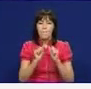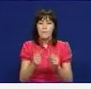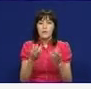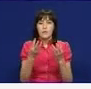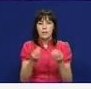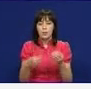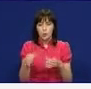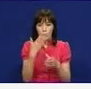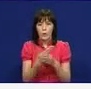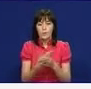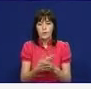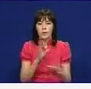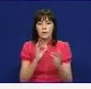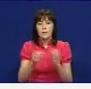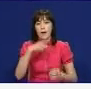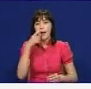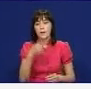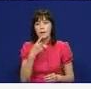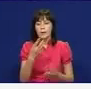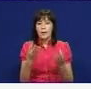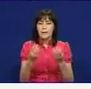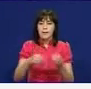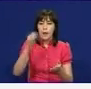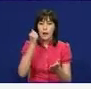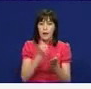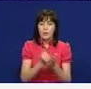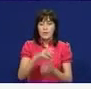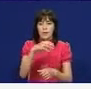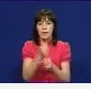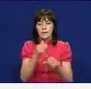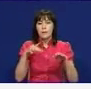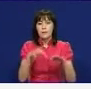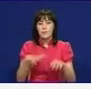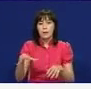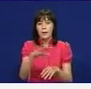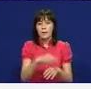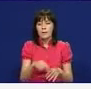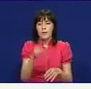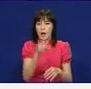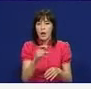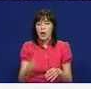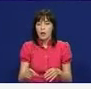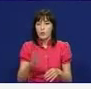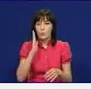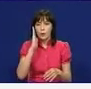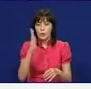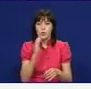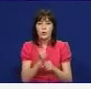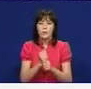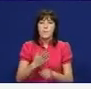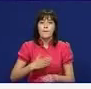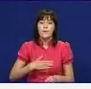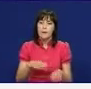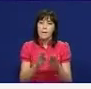толық қолдайды. Айтылып отқан және қабылданып отқан негізгі шешімдердің барлығы халықтың мүддесі үшін, халықтың болашағы үшін, біздің